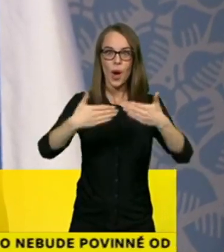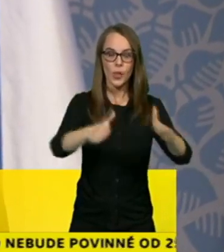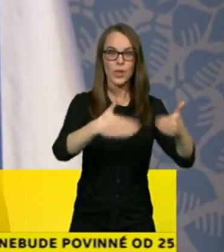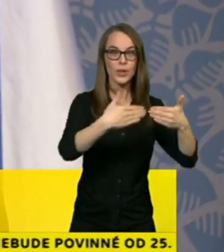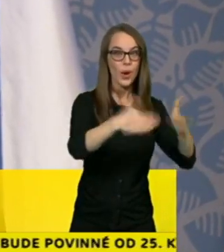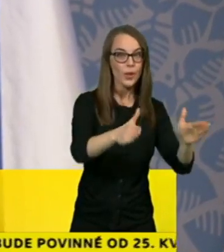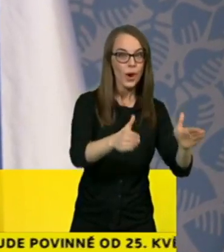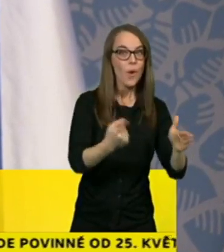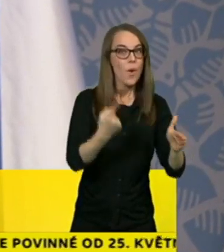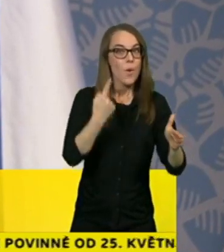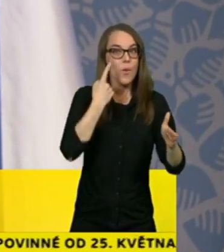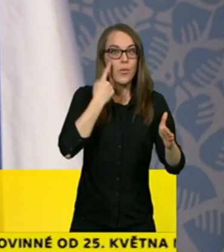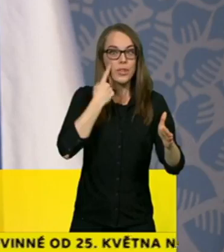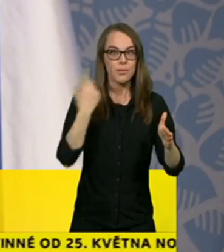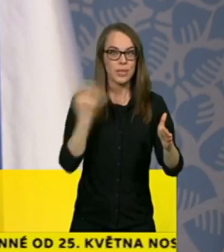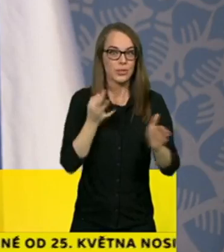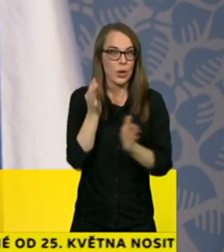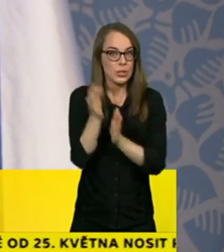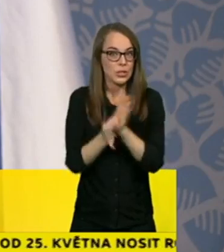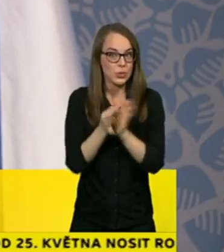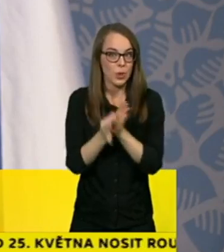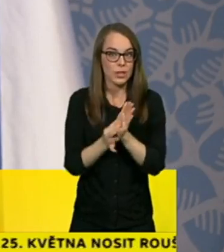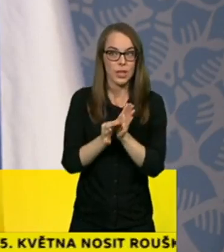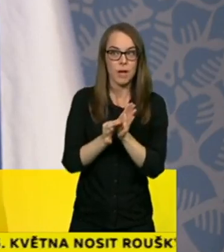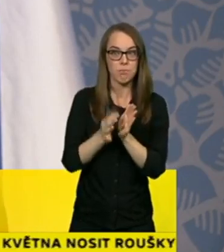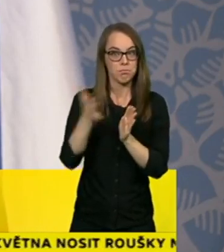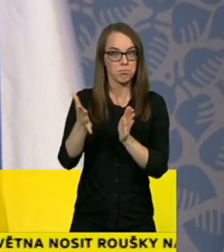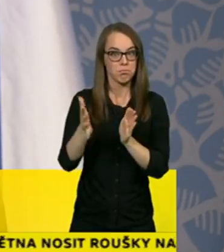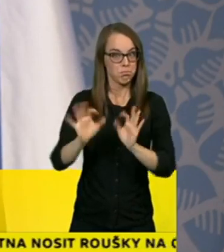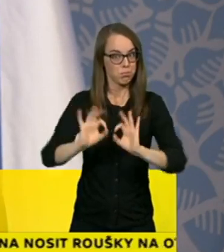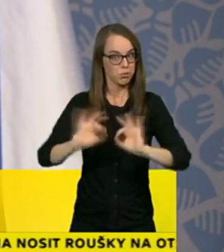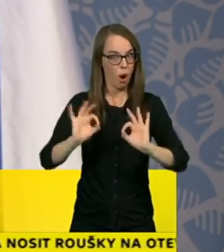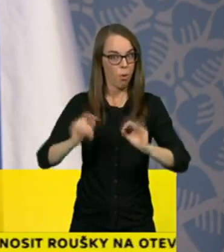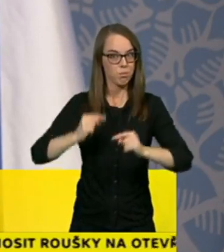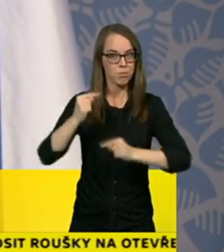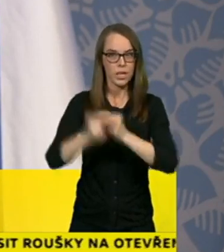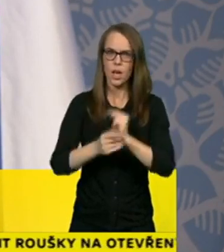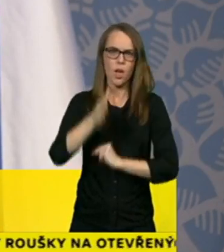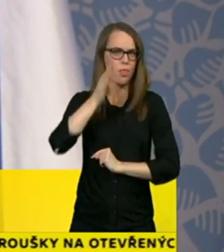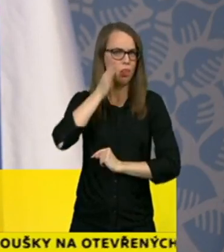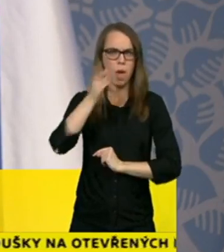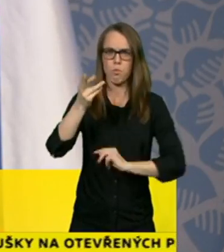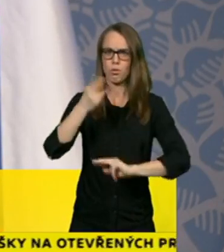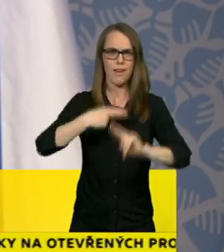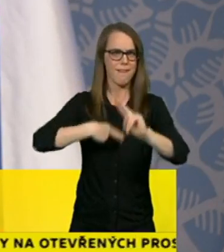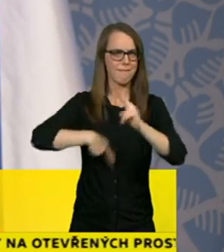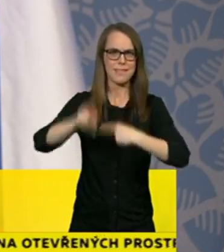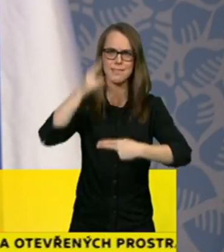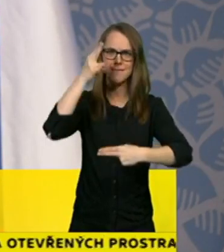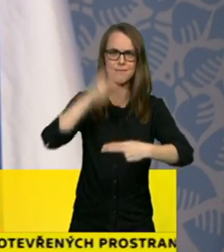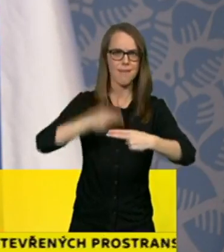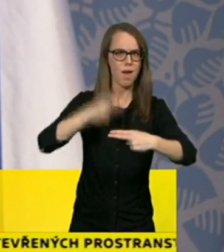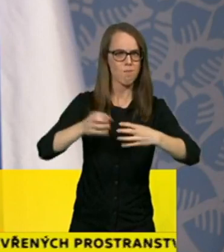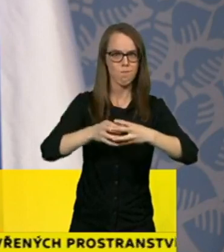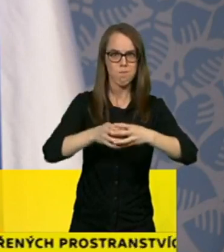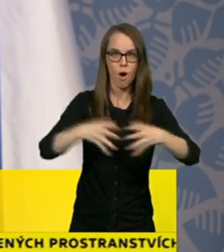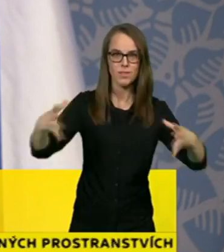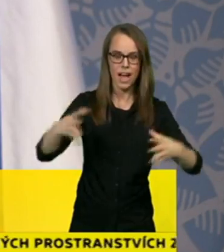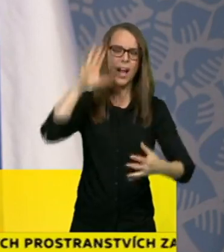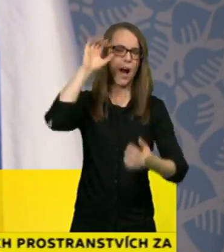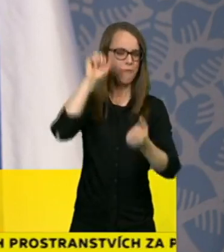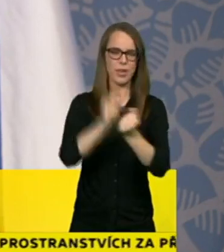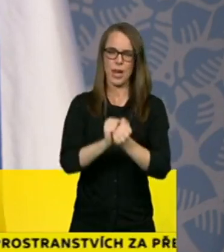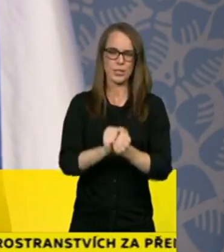efekt daného rozvolnění a pokud se nic zásadního nestane, a věřím tomu, že nikoliv, tak pak